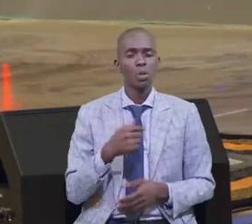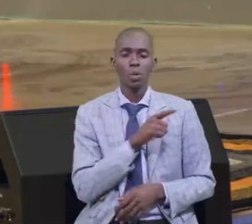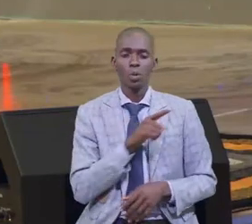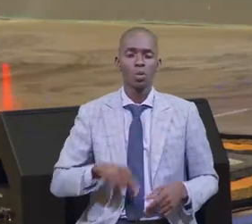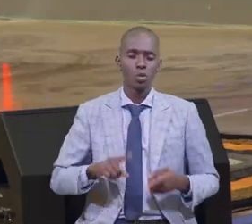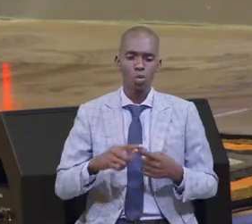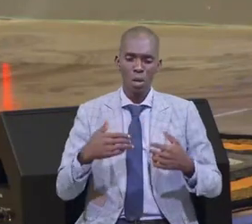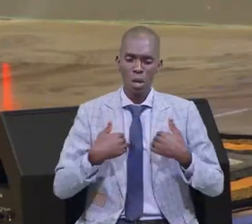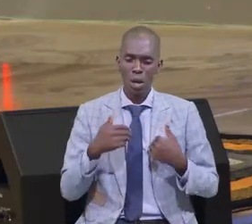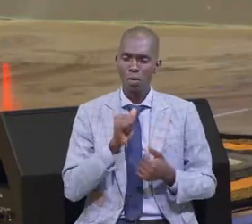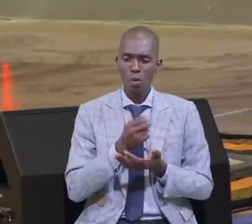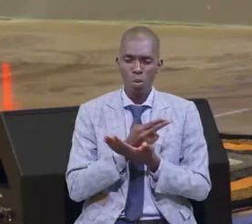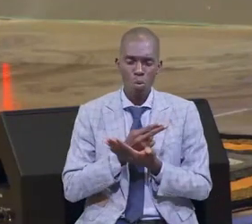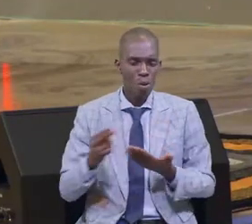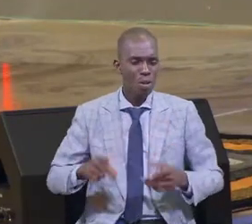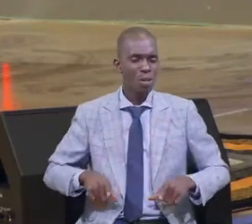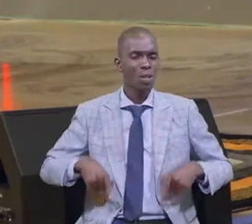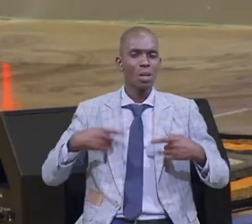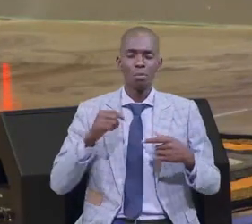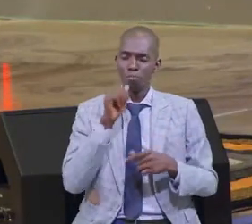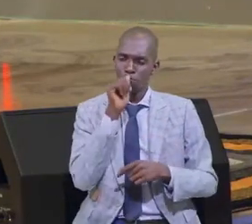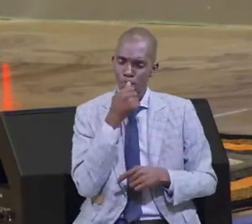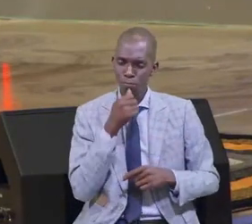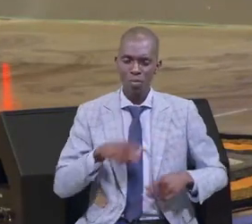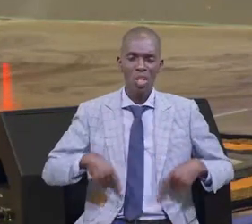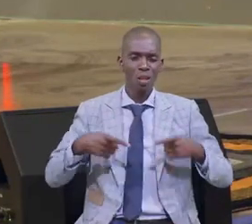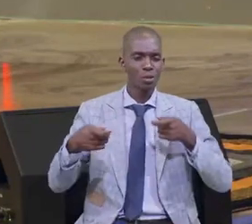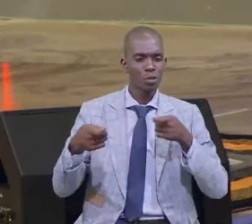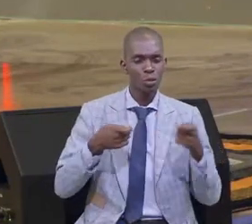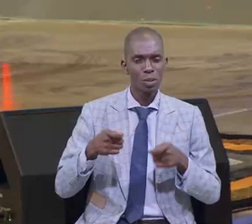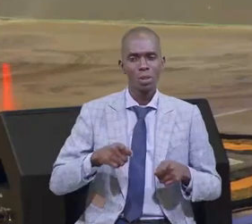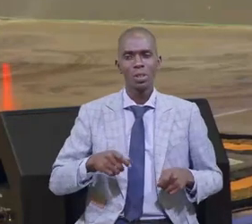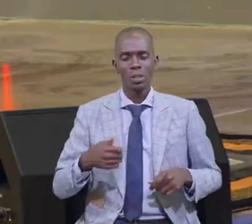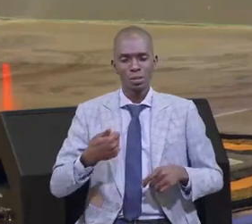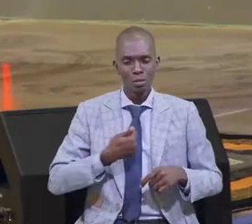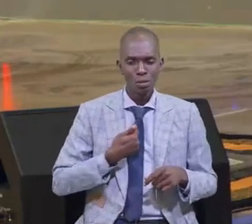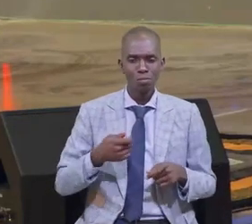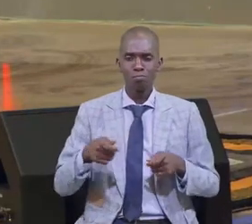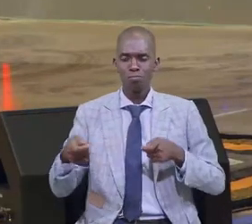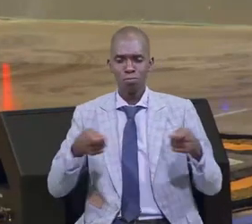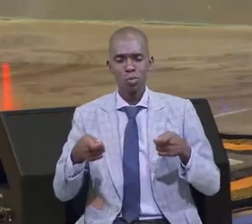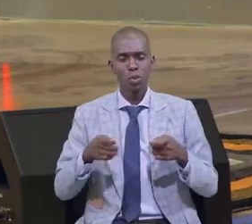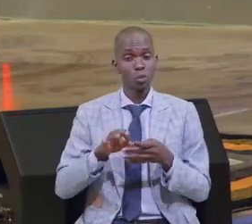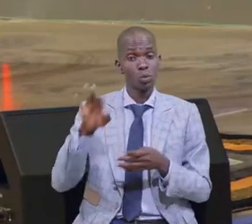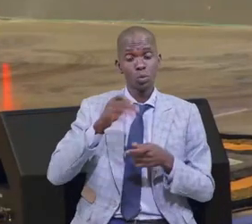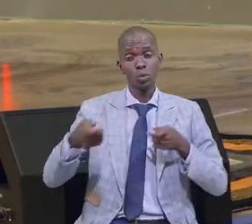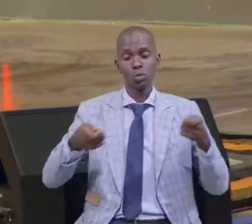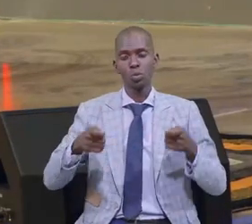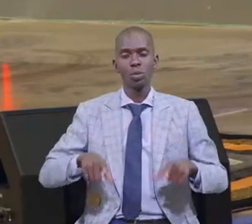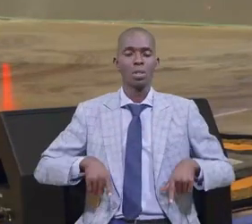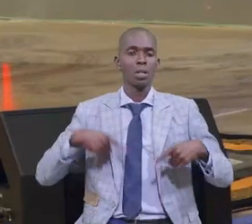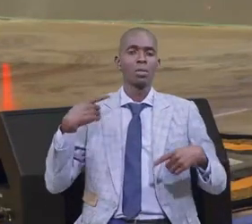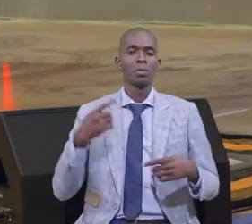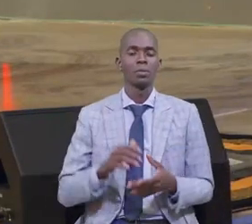Aide-moi, Seigneur, à avoir une vie juste, sainte, patiente, contrôlée par l'Esprit.